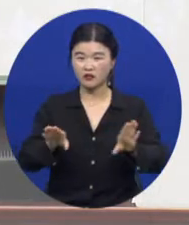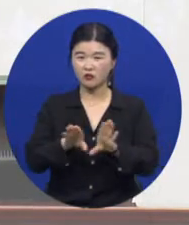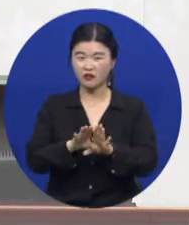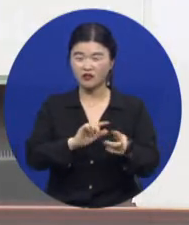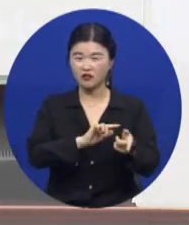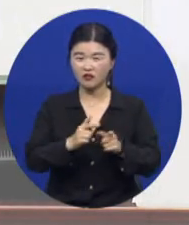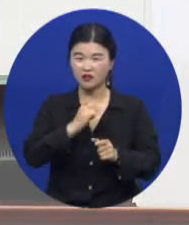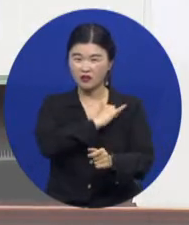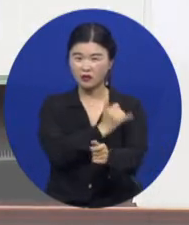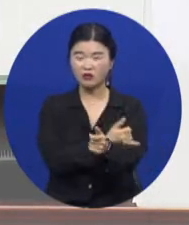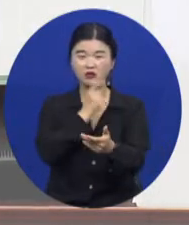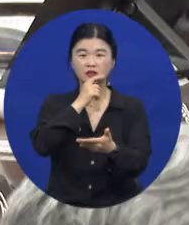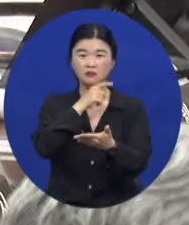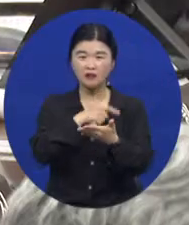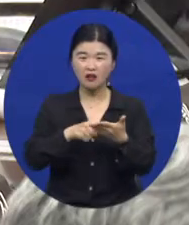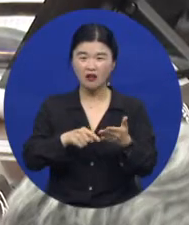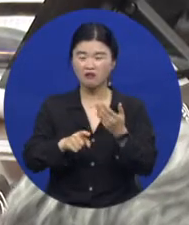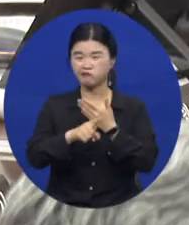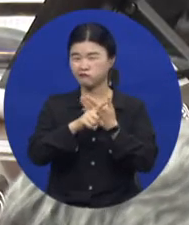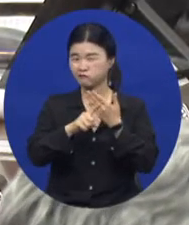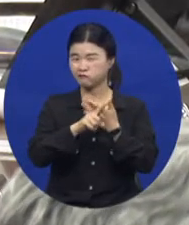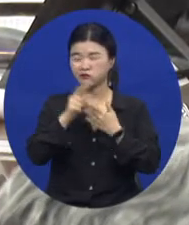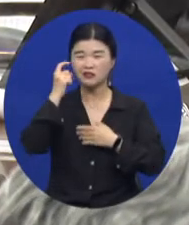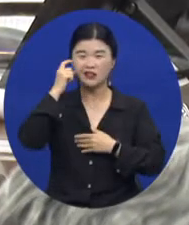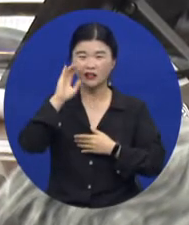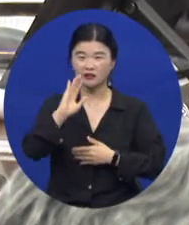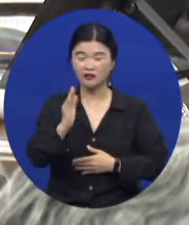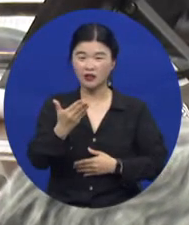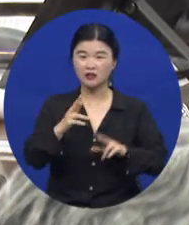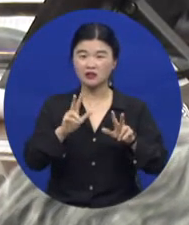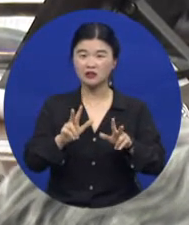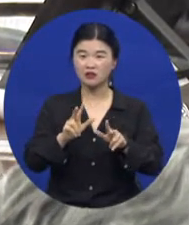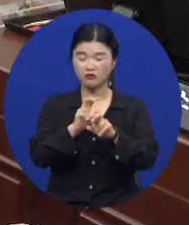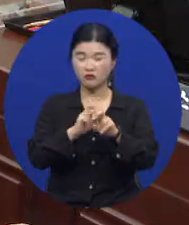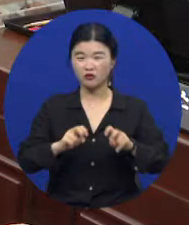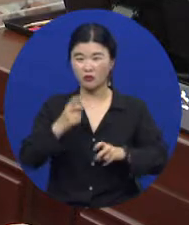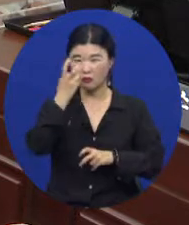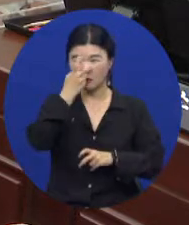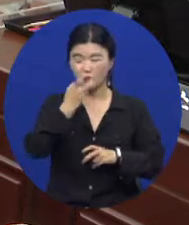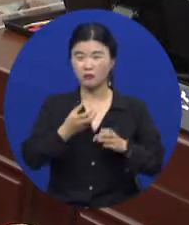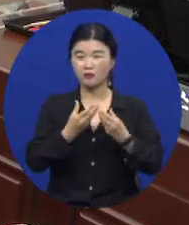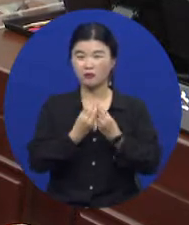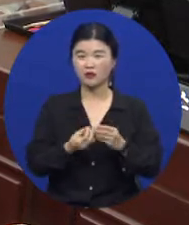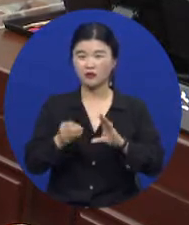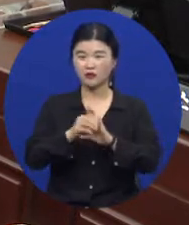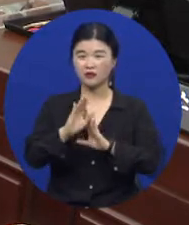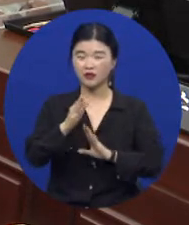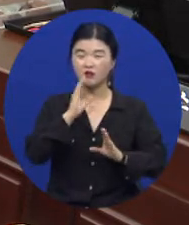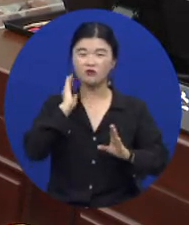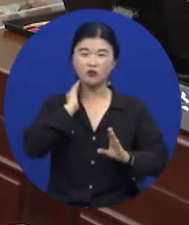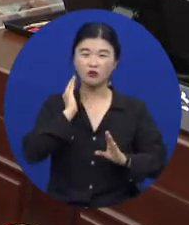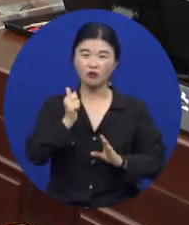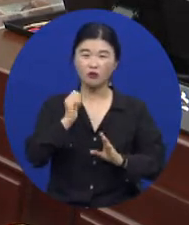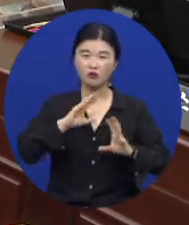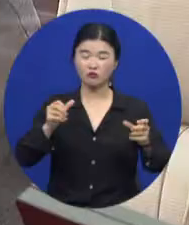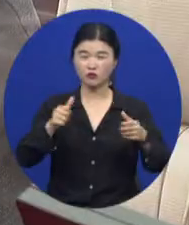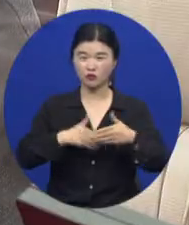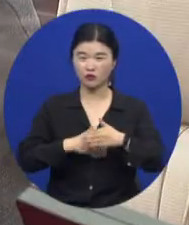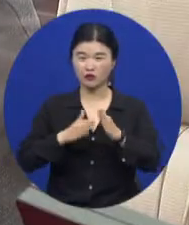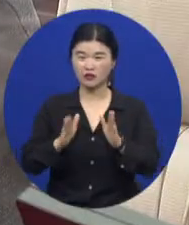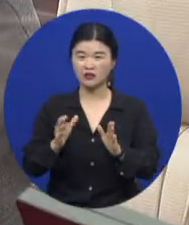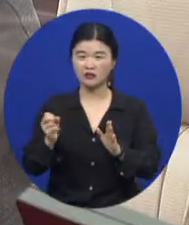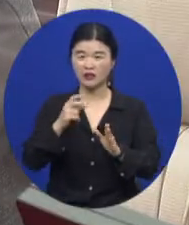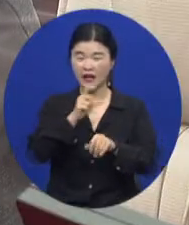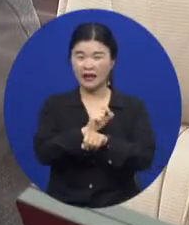벌어진 인권침해와 부당행위에 대한 진상규명 추진을 촉구하는 내용이 담긴 결의안은 청와대와 국무총리실,